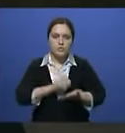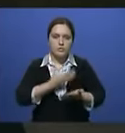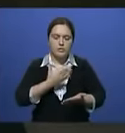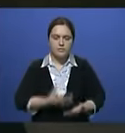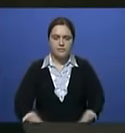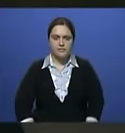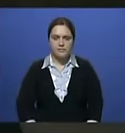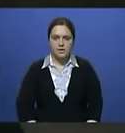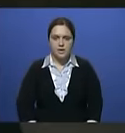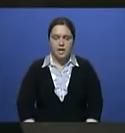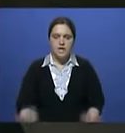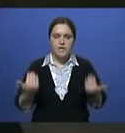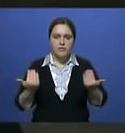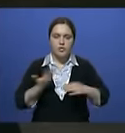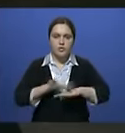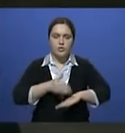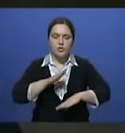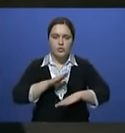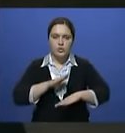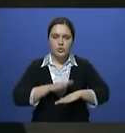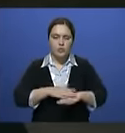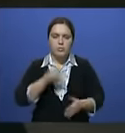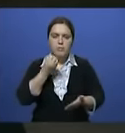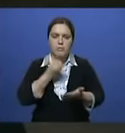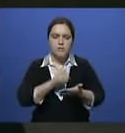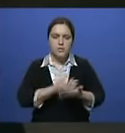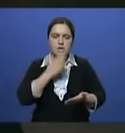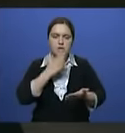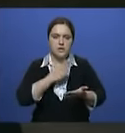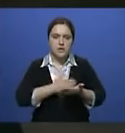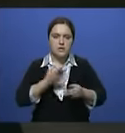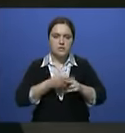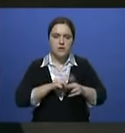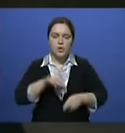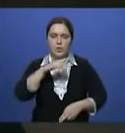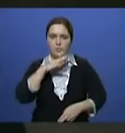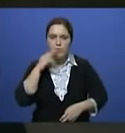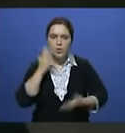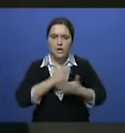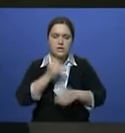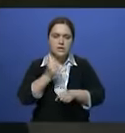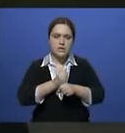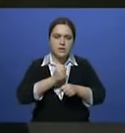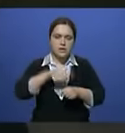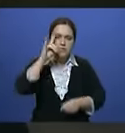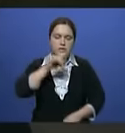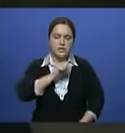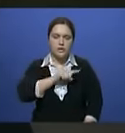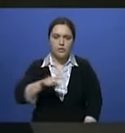сегодня трудно переоценить то что сделано в Казахстане за годы Независимости